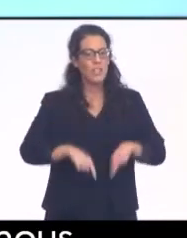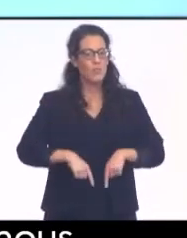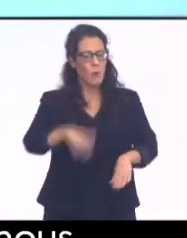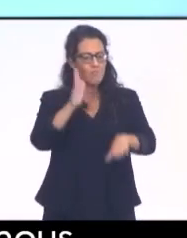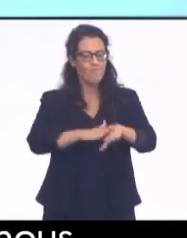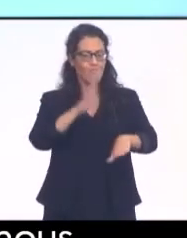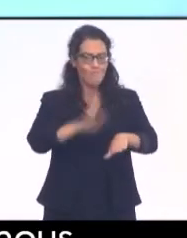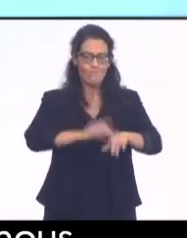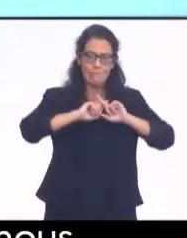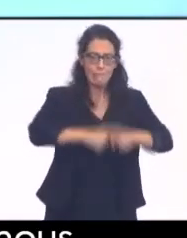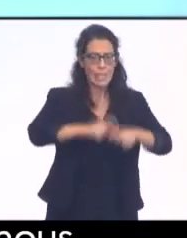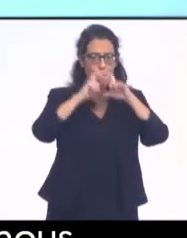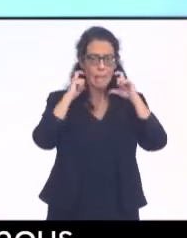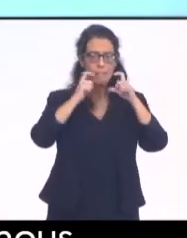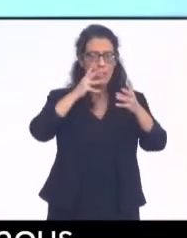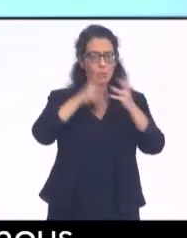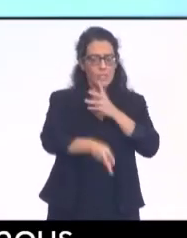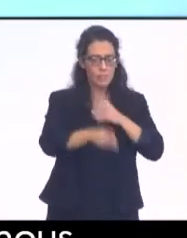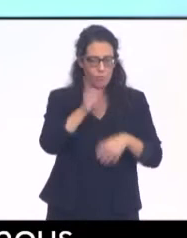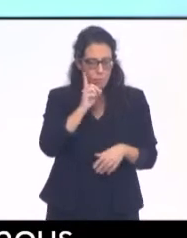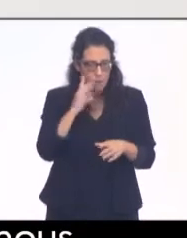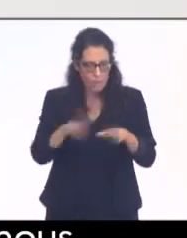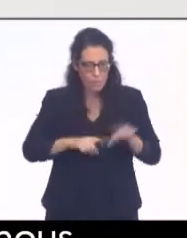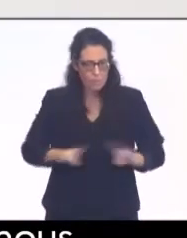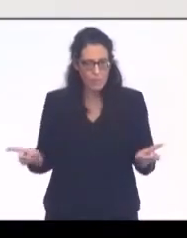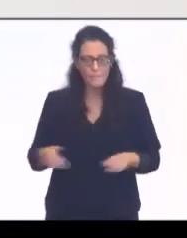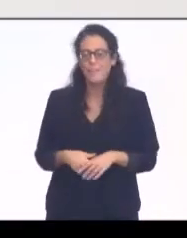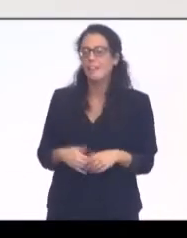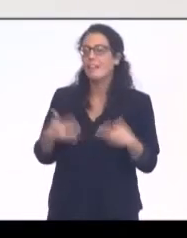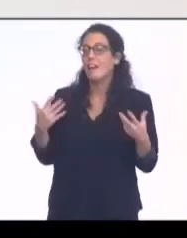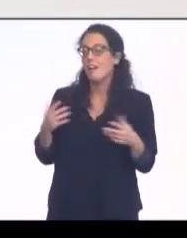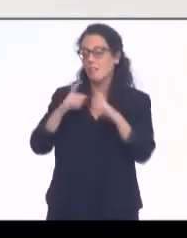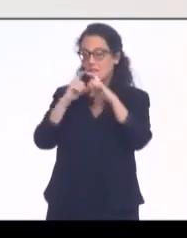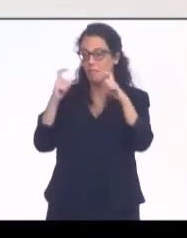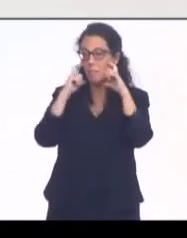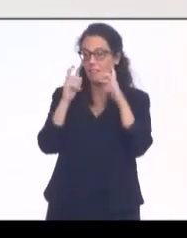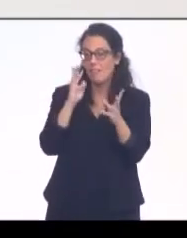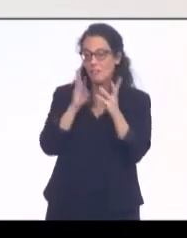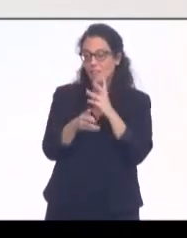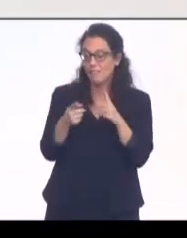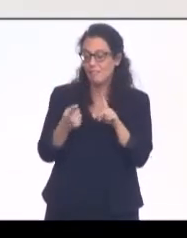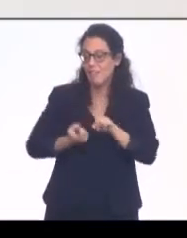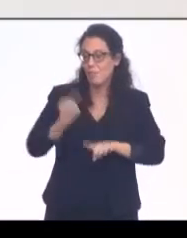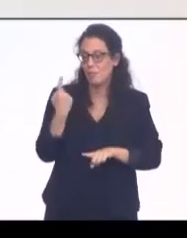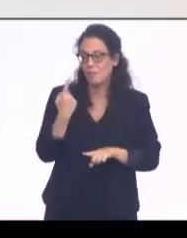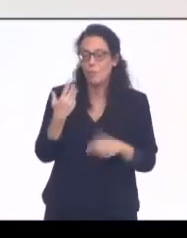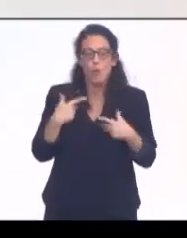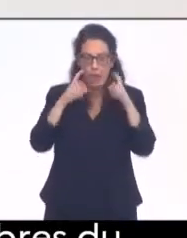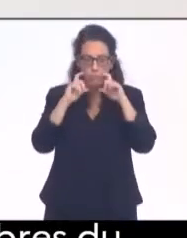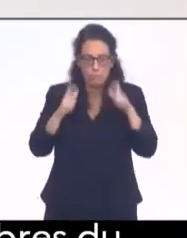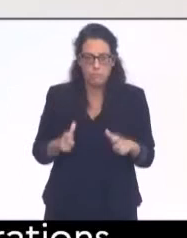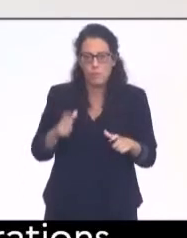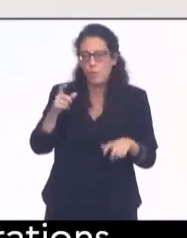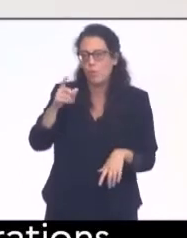inclusif lorsqu'ils font des déclarations publiques ? Les masques inclusifs, je pense, sont importants. Alors là, moi, je l'ai enlevé pour la conférence parce